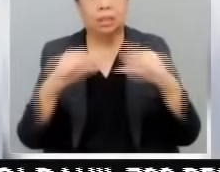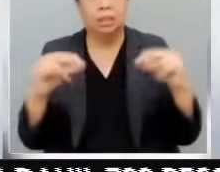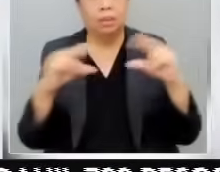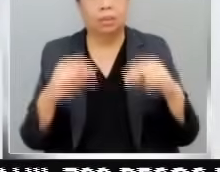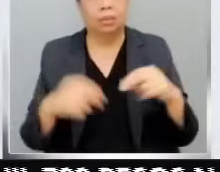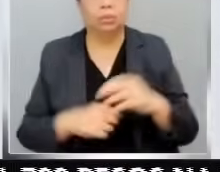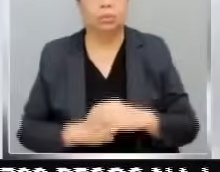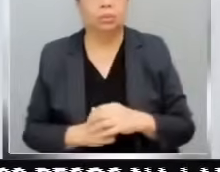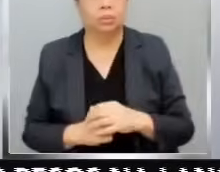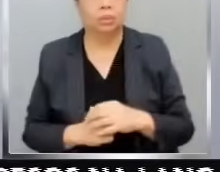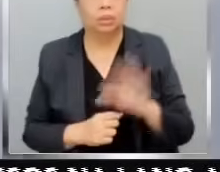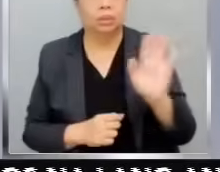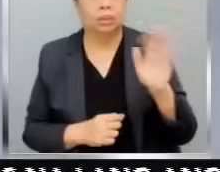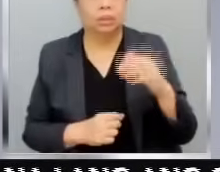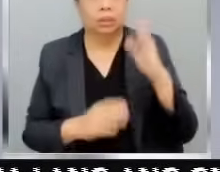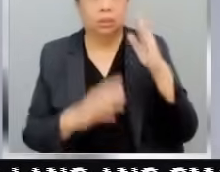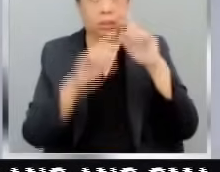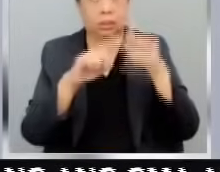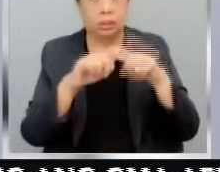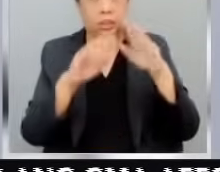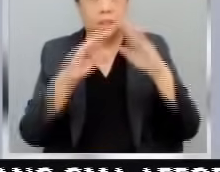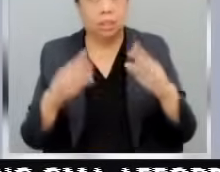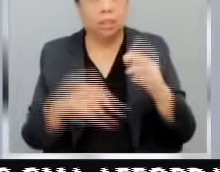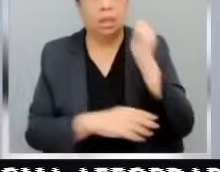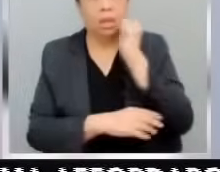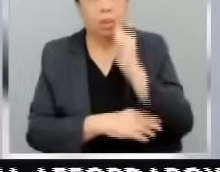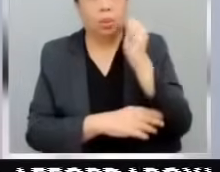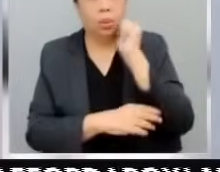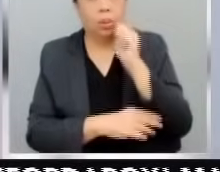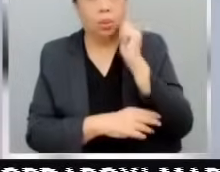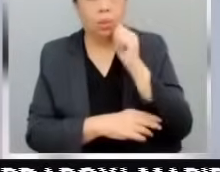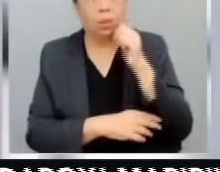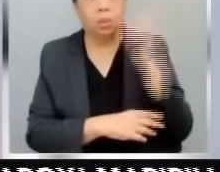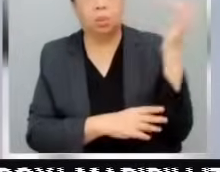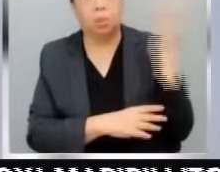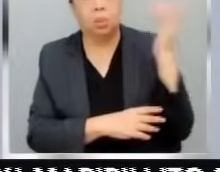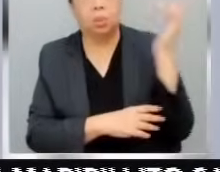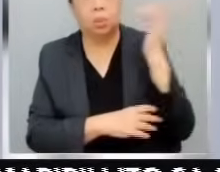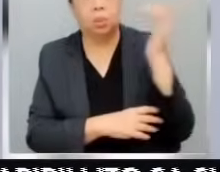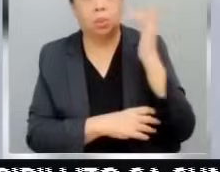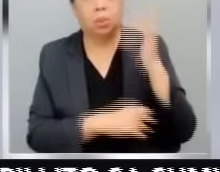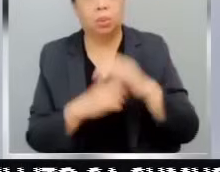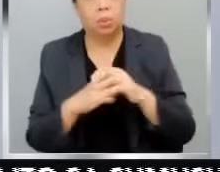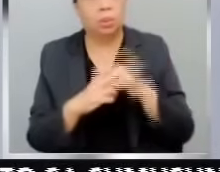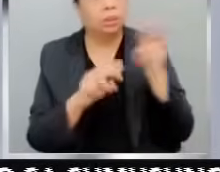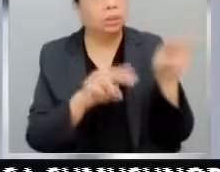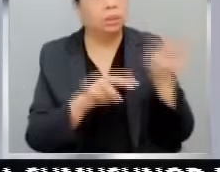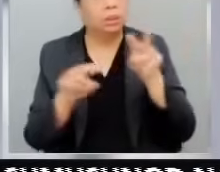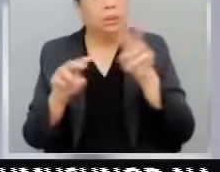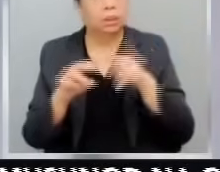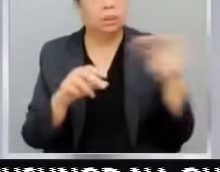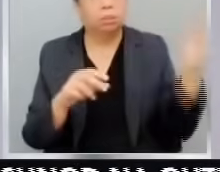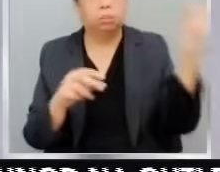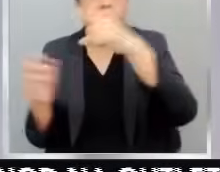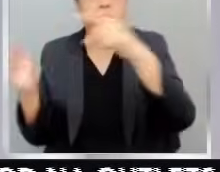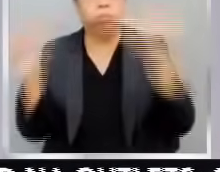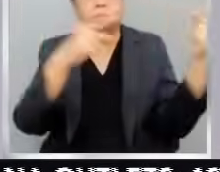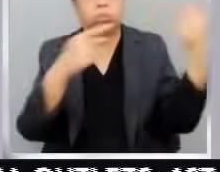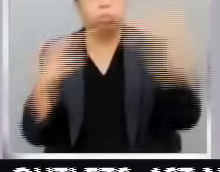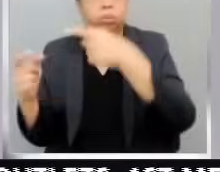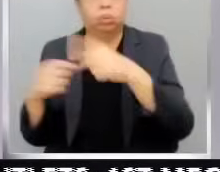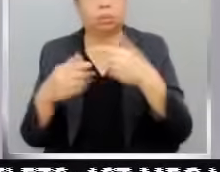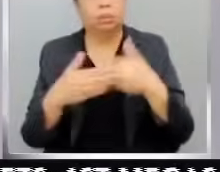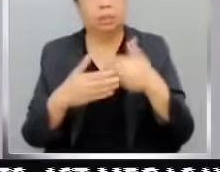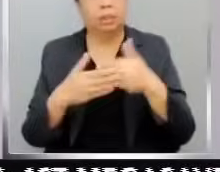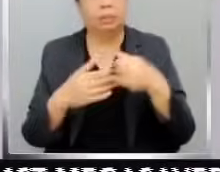Mula sa kanyang tinitirhan, halos araw-araw siyang nakakarinig at nakakakita ng palitan ng rocket fire malapit sa border